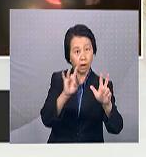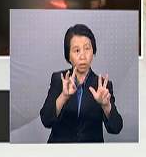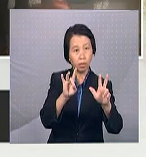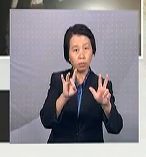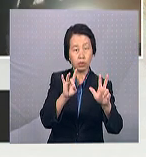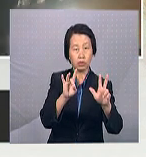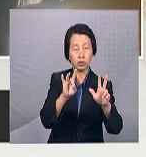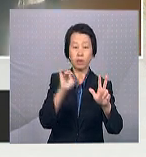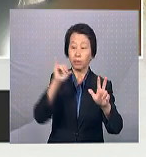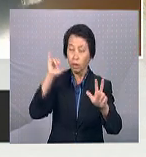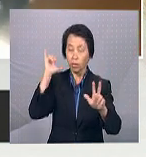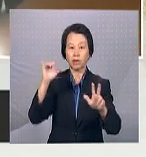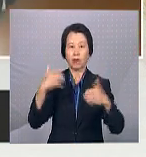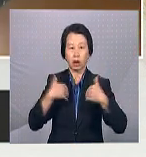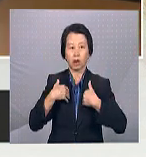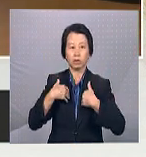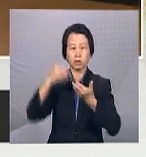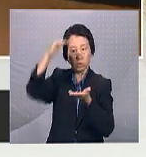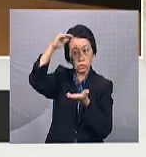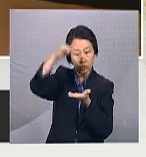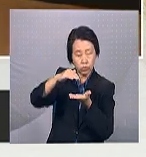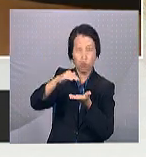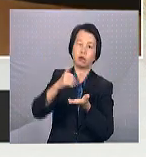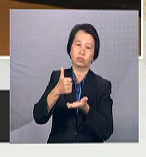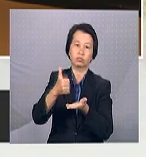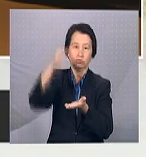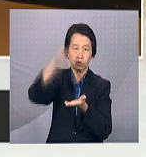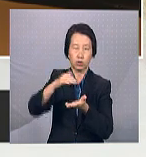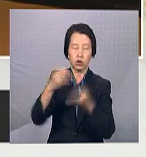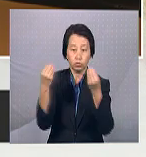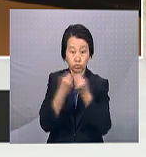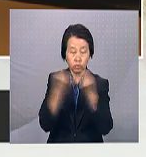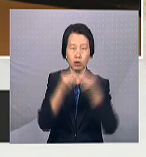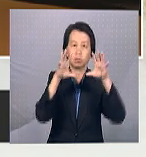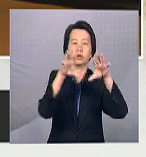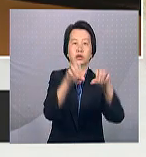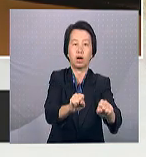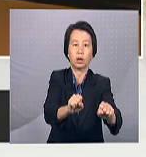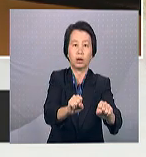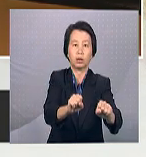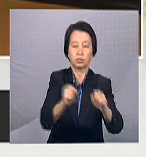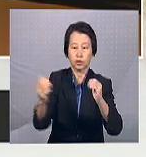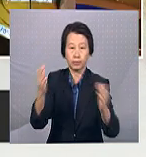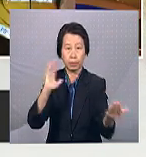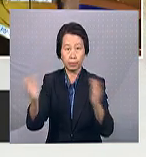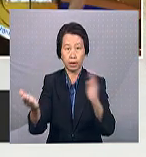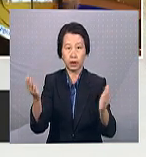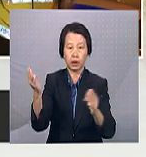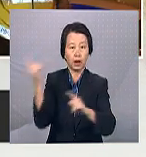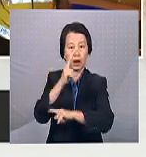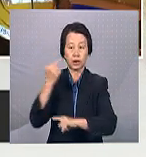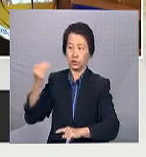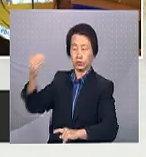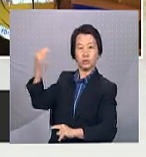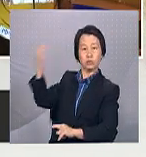semalam juga terdapat pengurangan dari segi jumlah mereka yang ditangkap berbanding dengan hari sebelumnya